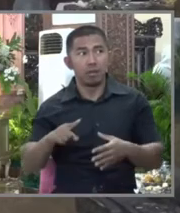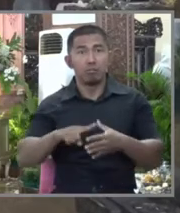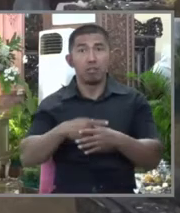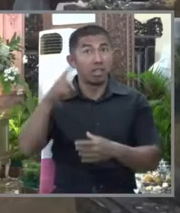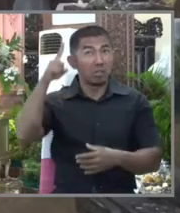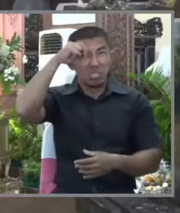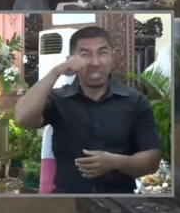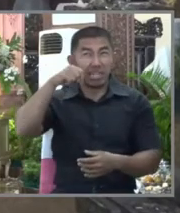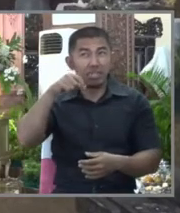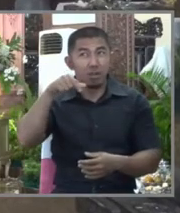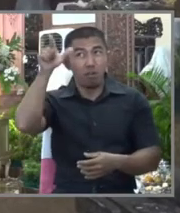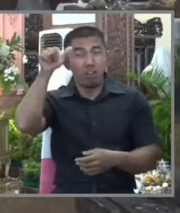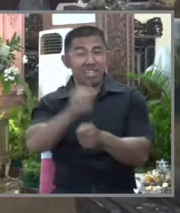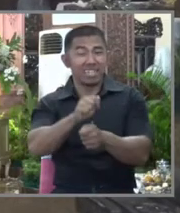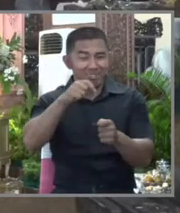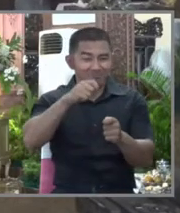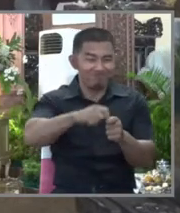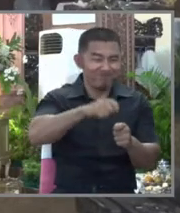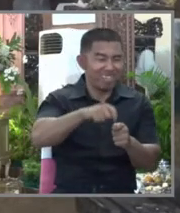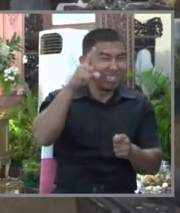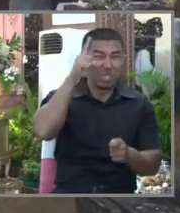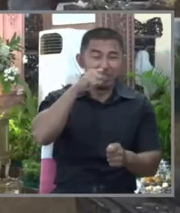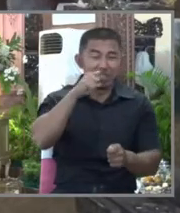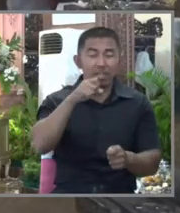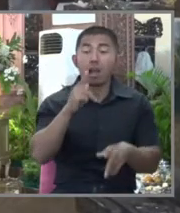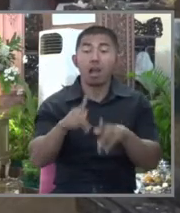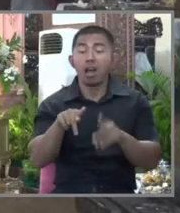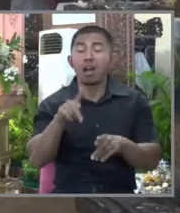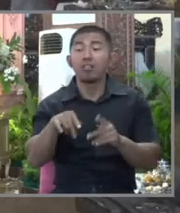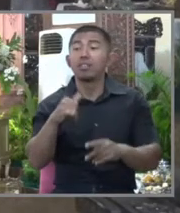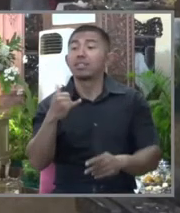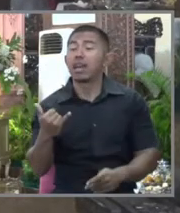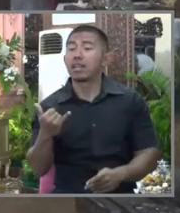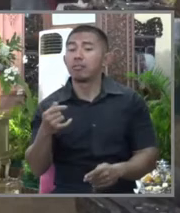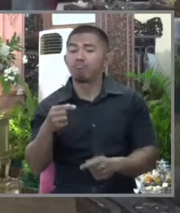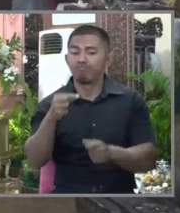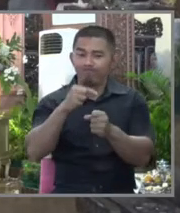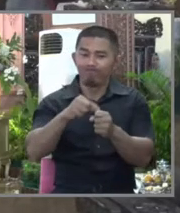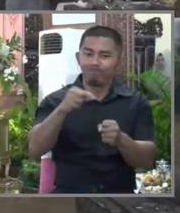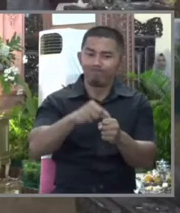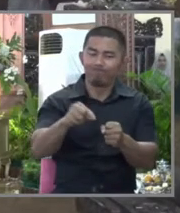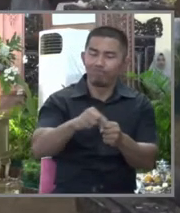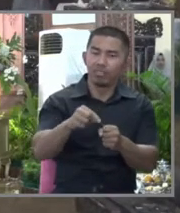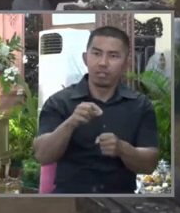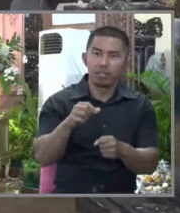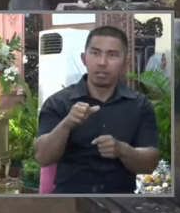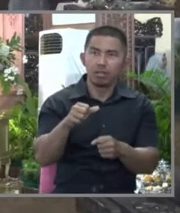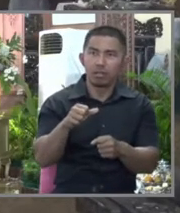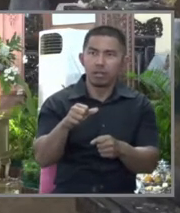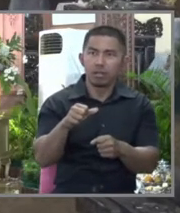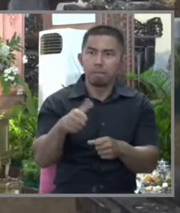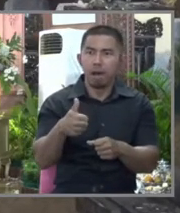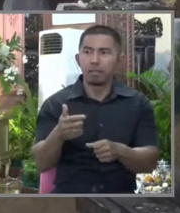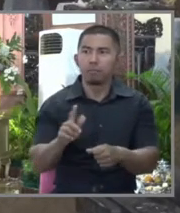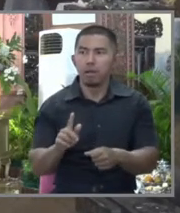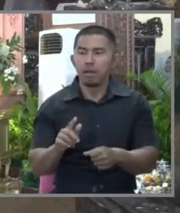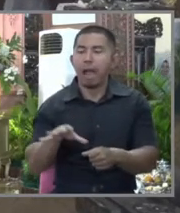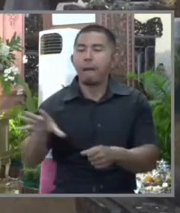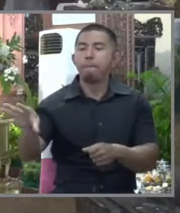pengukir, yeah. Pengukirnya. Kalau sekarang pengukir-pengukir hebat itu, kita nggak suruh ngajari orang